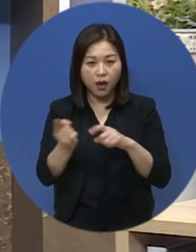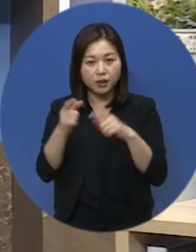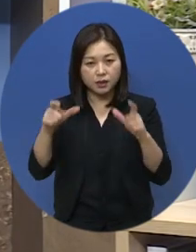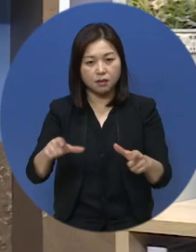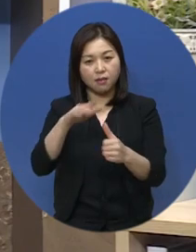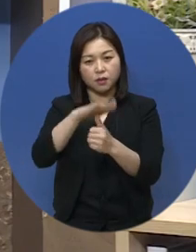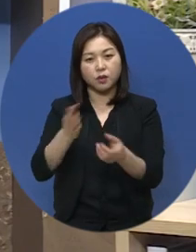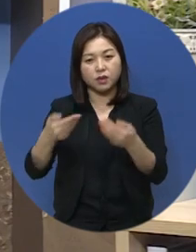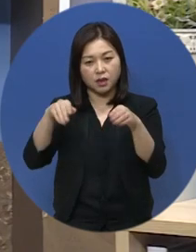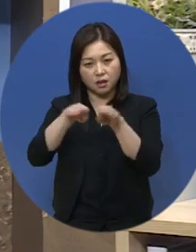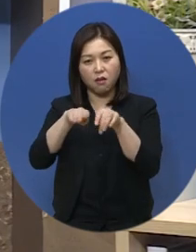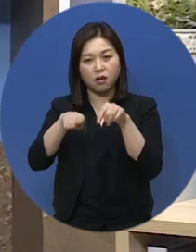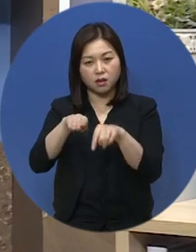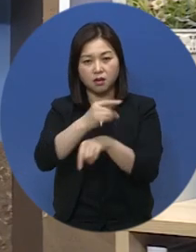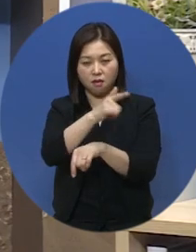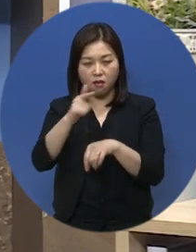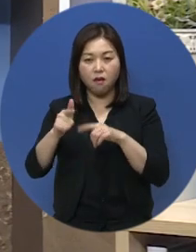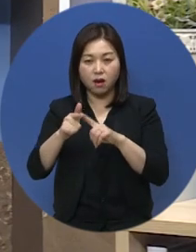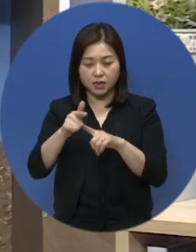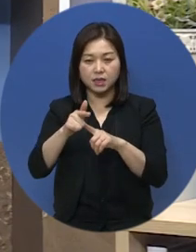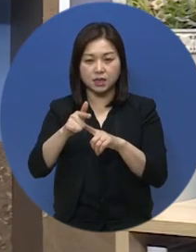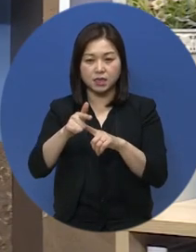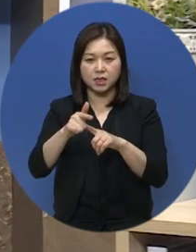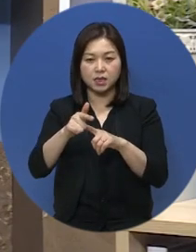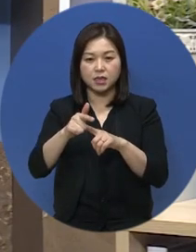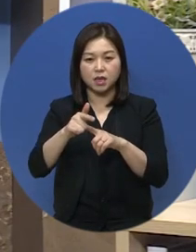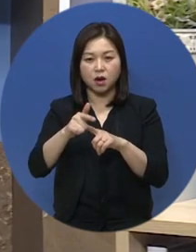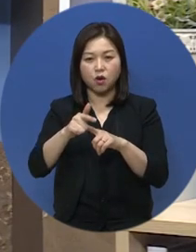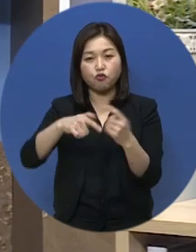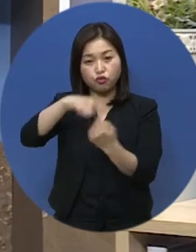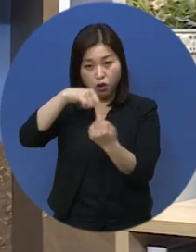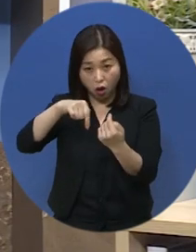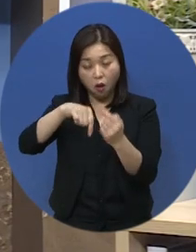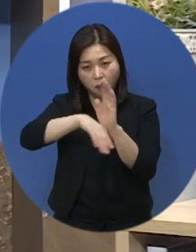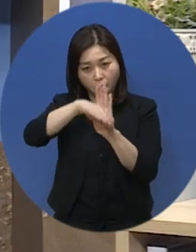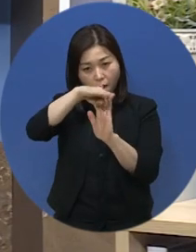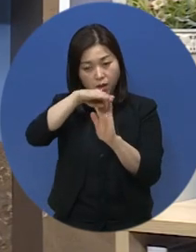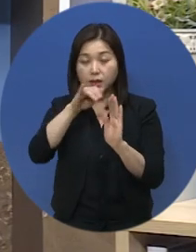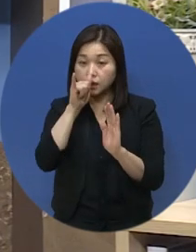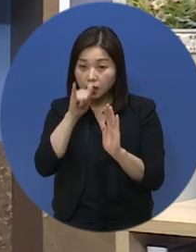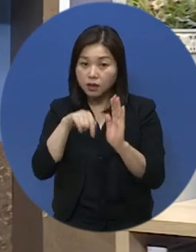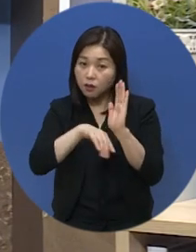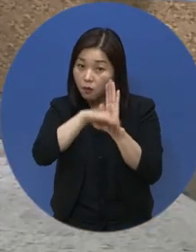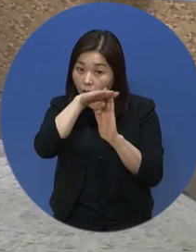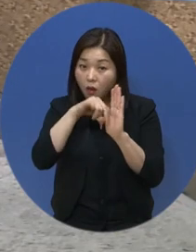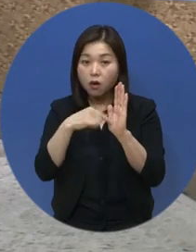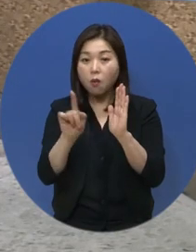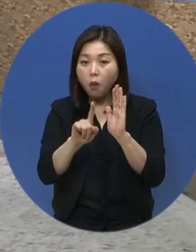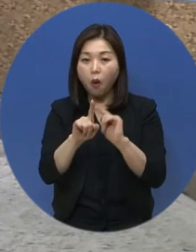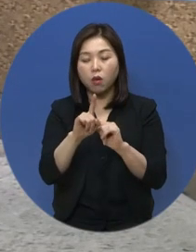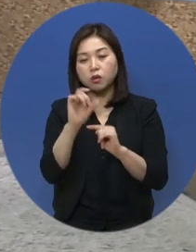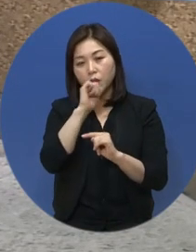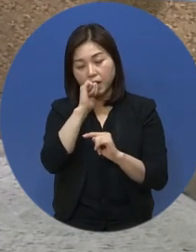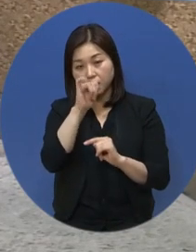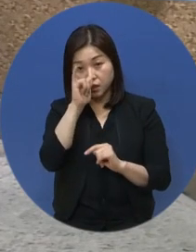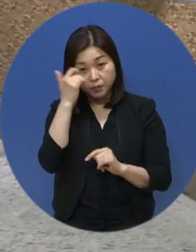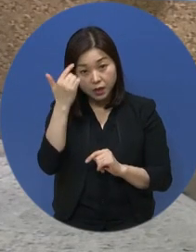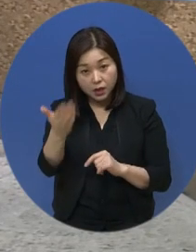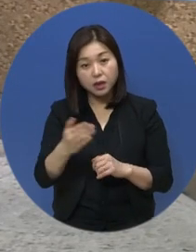아동센터에서 또 다양한 프로그램들을 하고 계실 것 같은데 네네. 좀 소개해 주실 프로그램들이 있으실까요? 일단